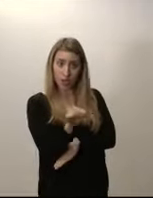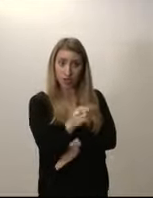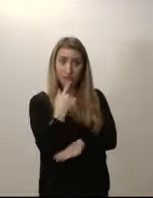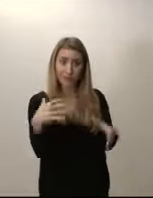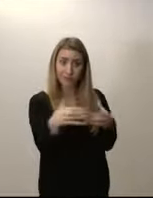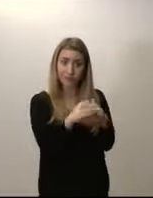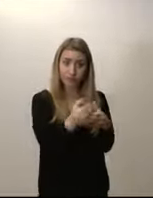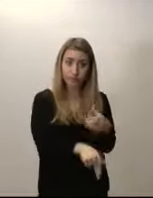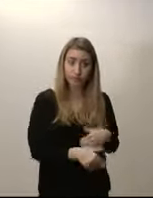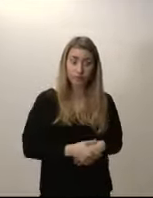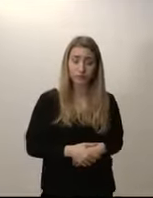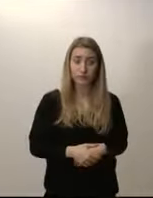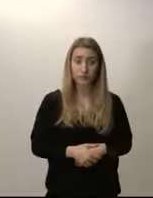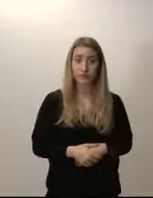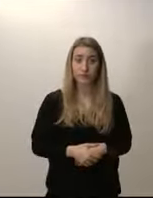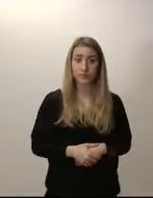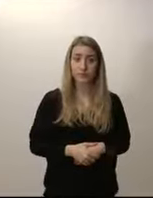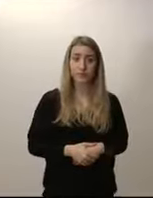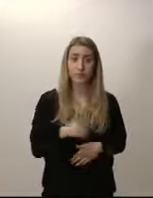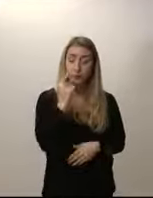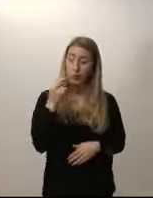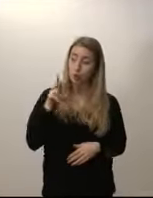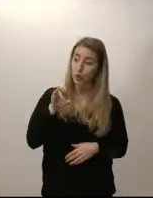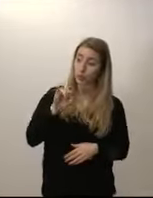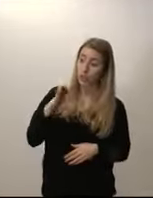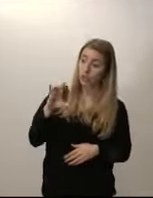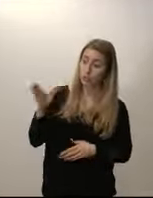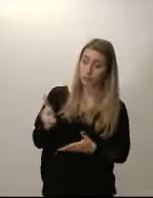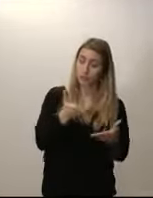agglo? Monsieur Reich.